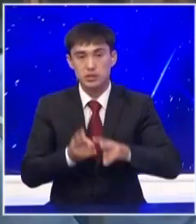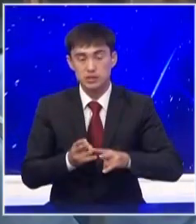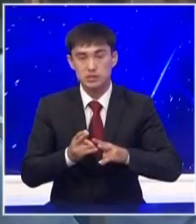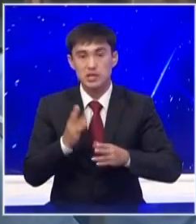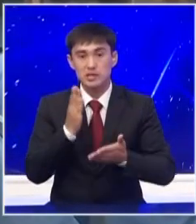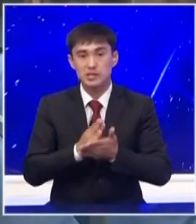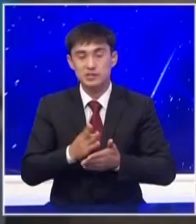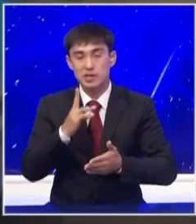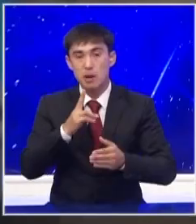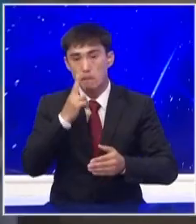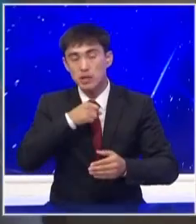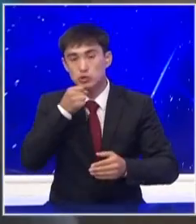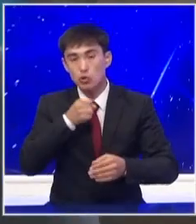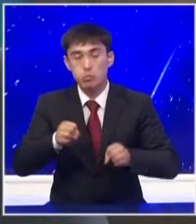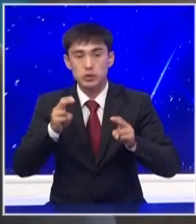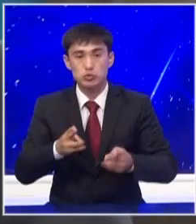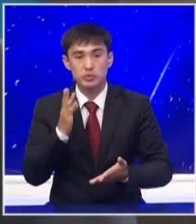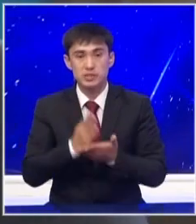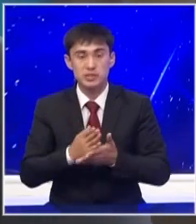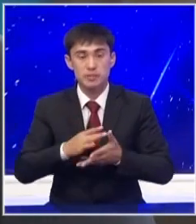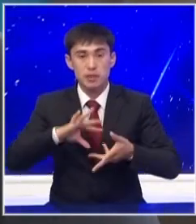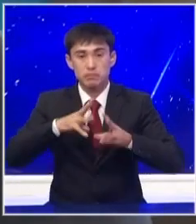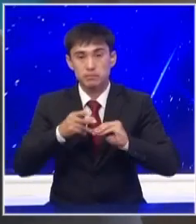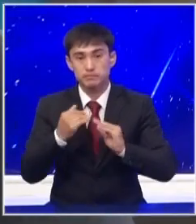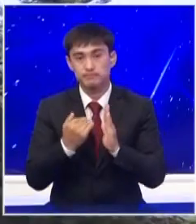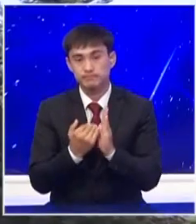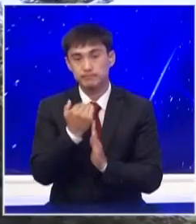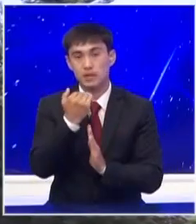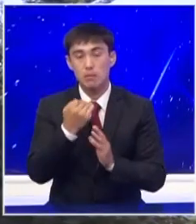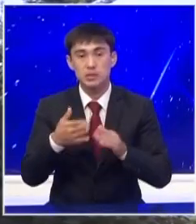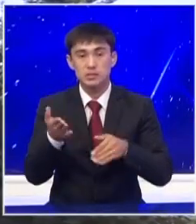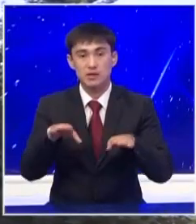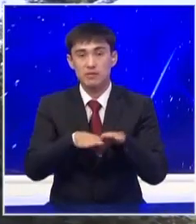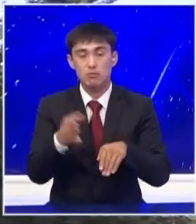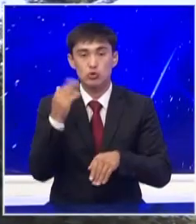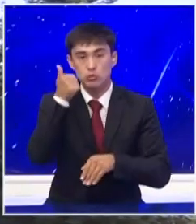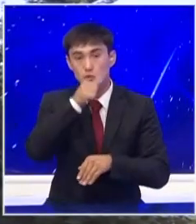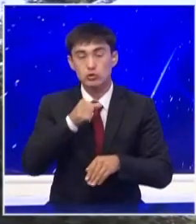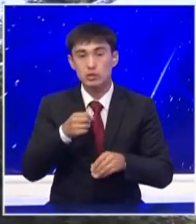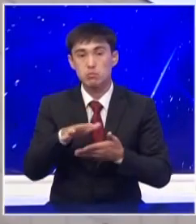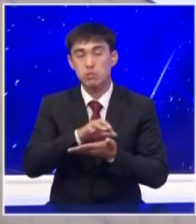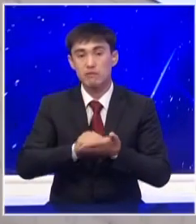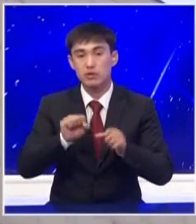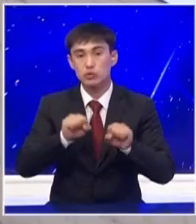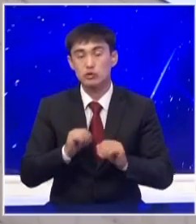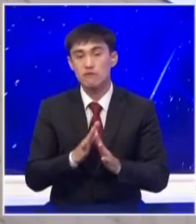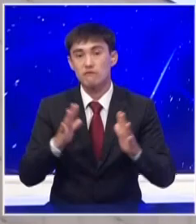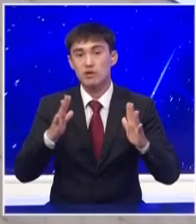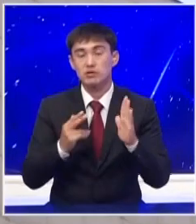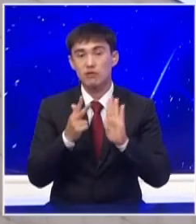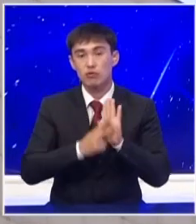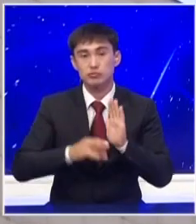подростковой преступности. К сожалению, показатель неутешительный. По сравнению с прошлым годом, этот вид правонарушений вырос на